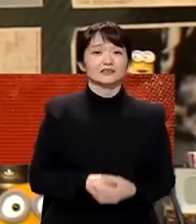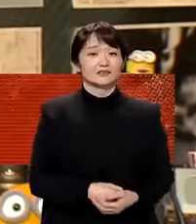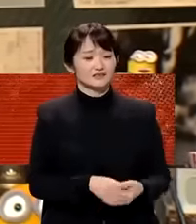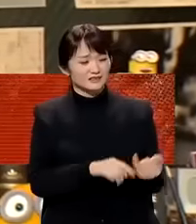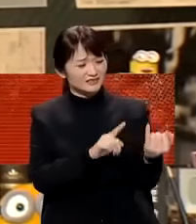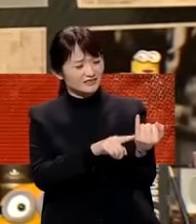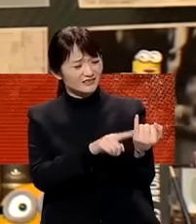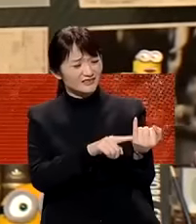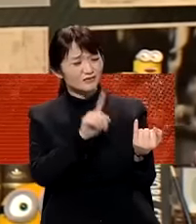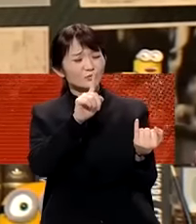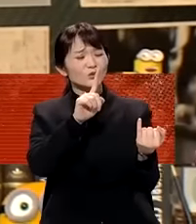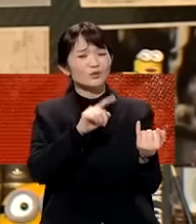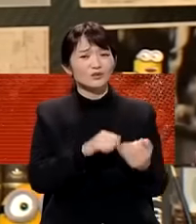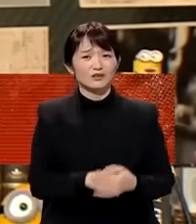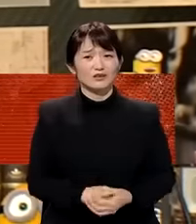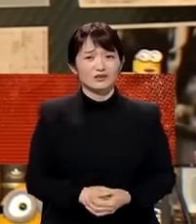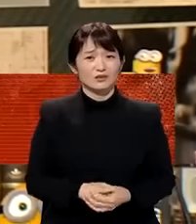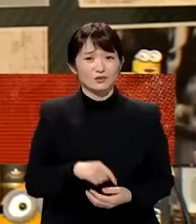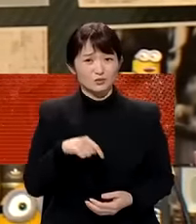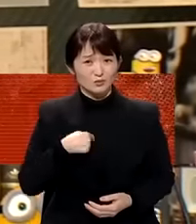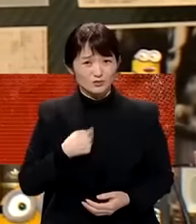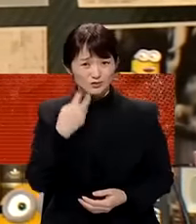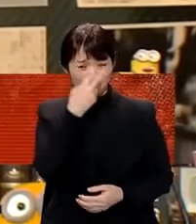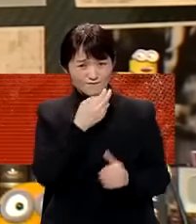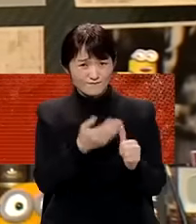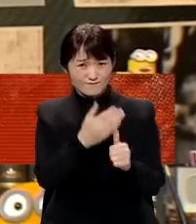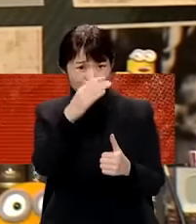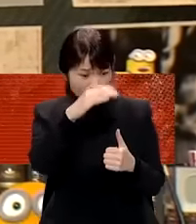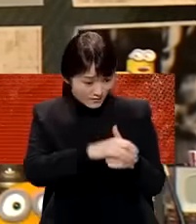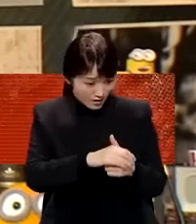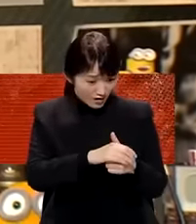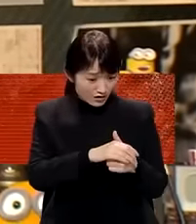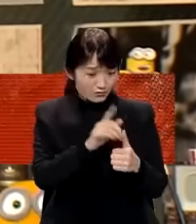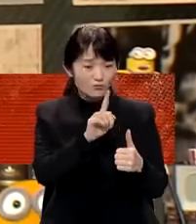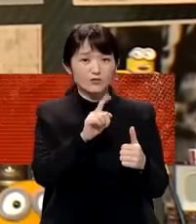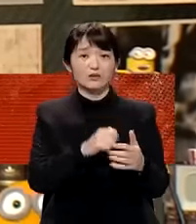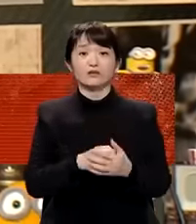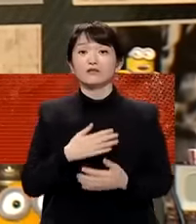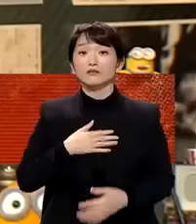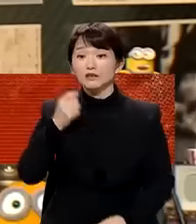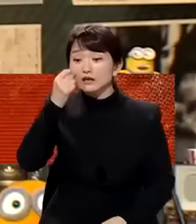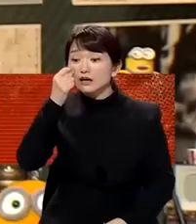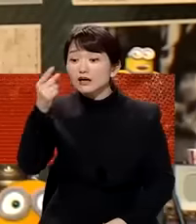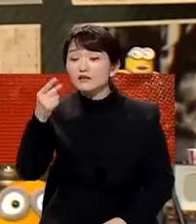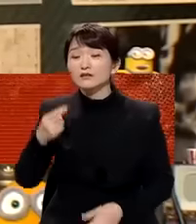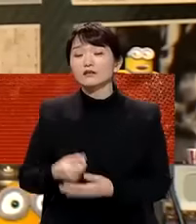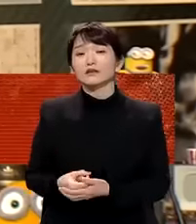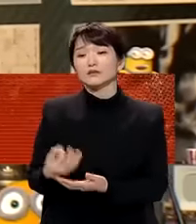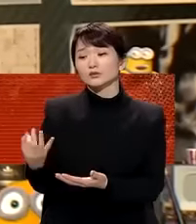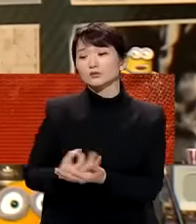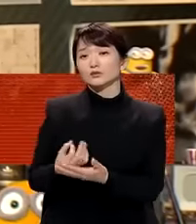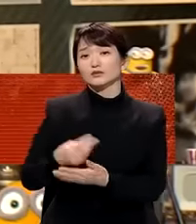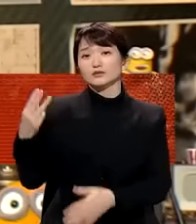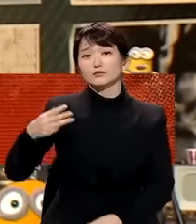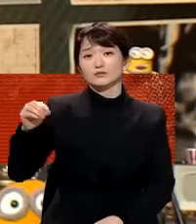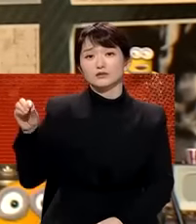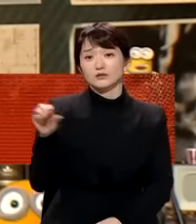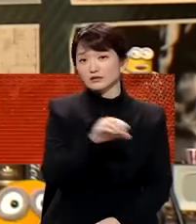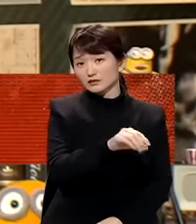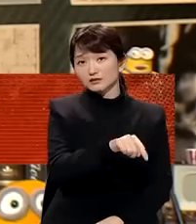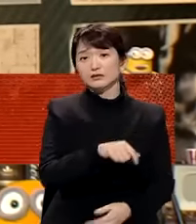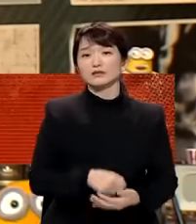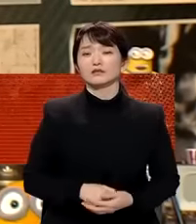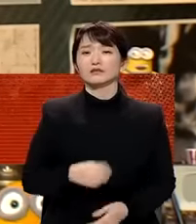호강 날라리가 났구나 뭐 독방 6가 그게 지금 할 소리야 어 내가 한 달에 3천만 원씩 벌어다 주는데 야 그렇게